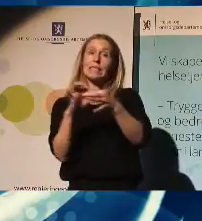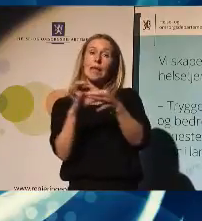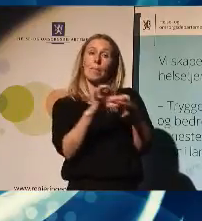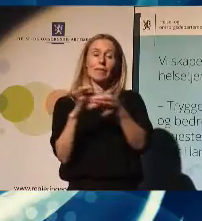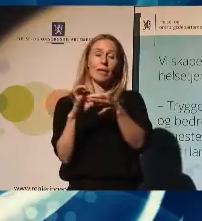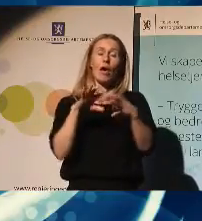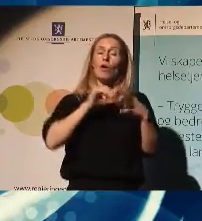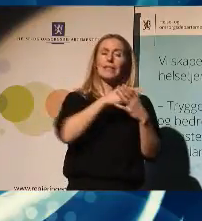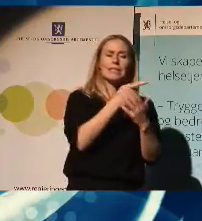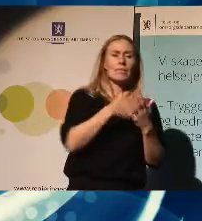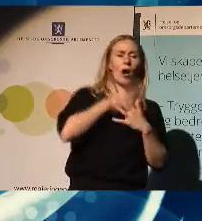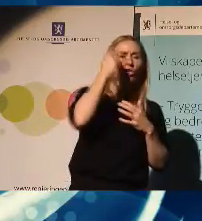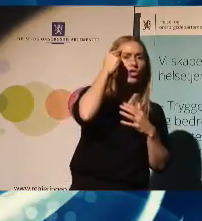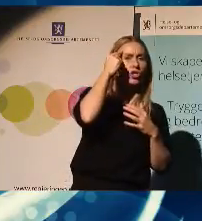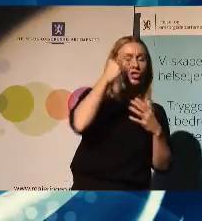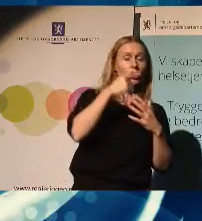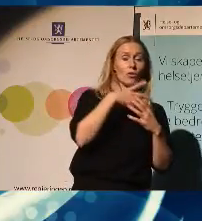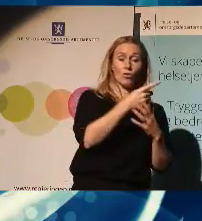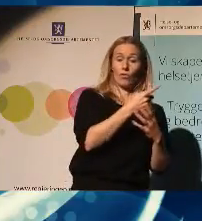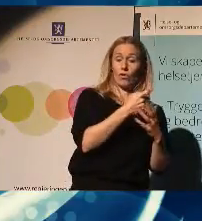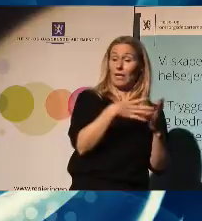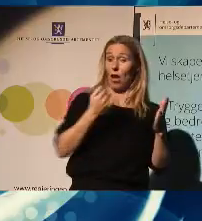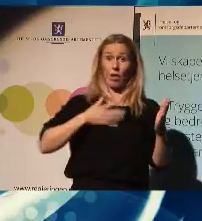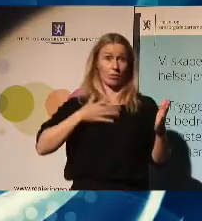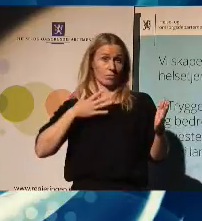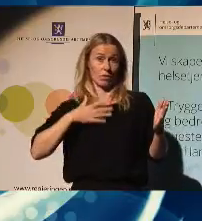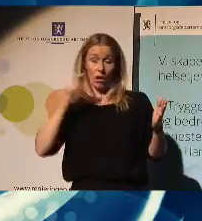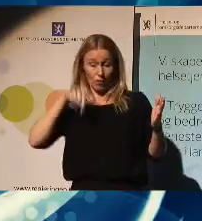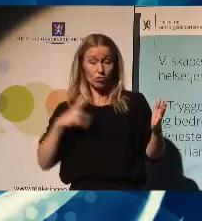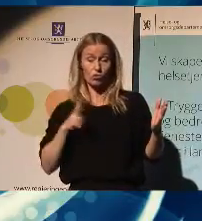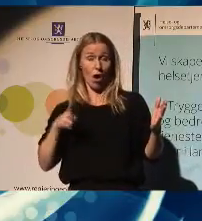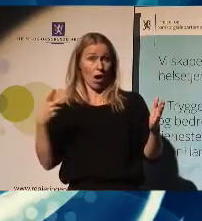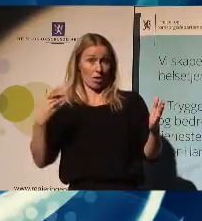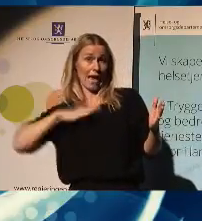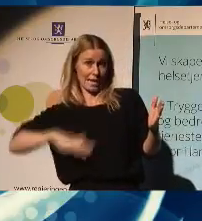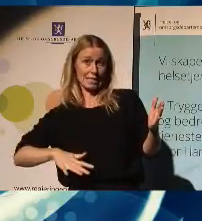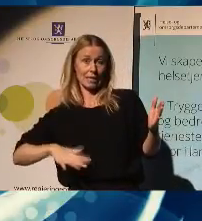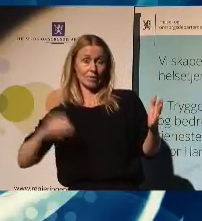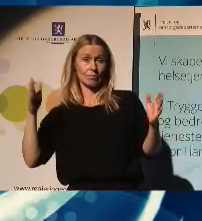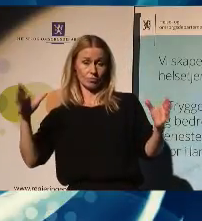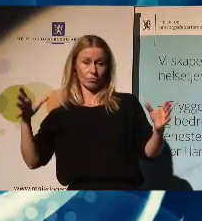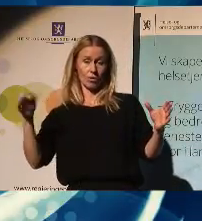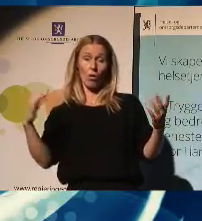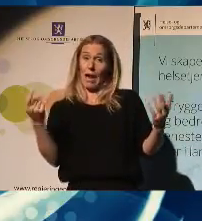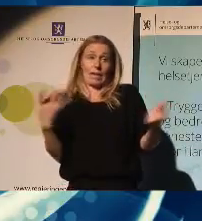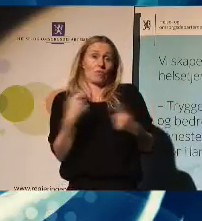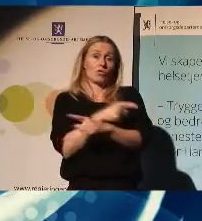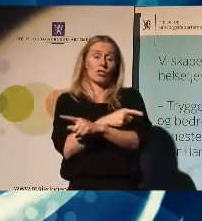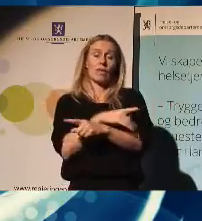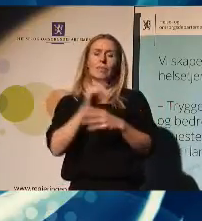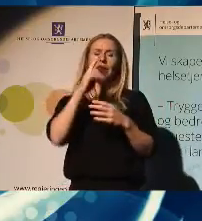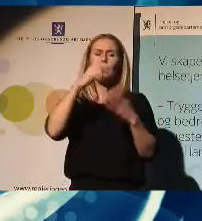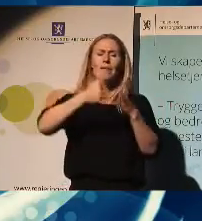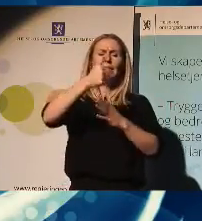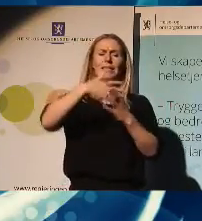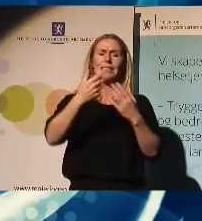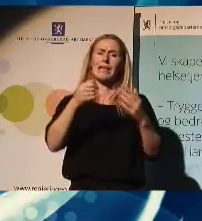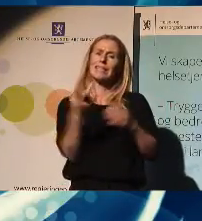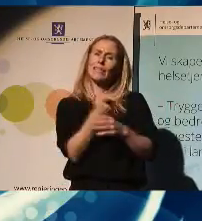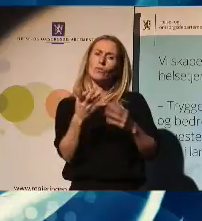psykisk helseutfordring, ikke har kanskje en fysisk helseutfordring, og motsatt. Men det viktigste at vi løfter opp og likestiller to